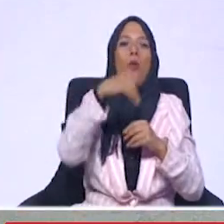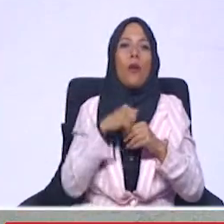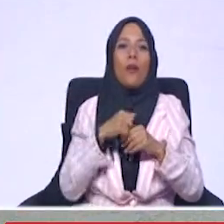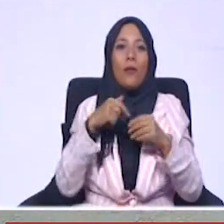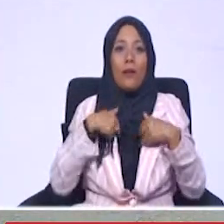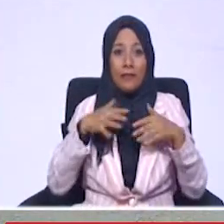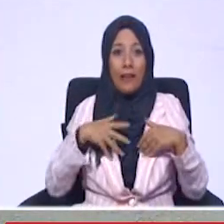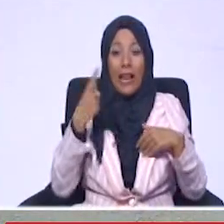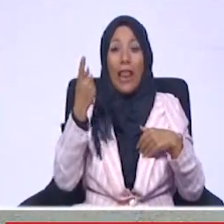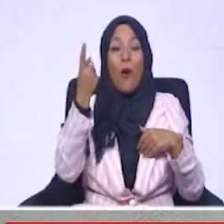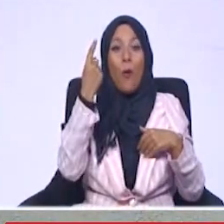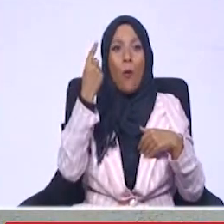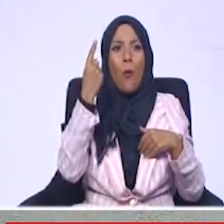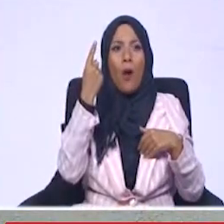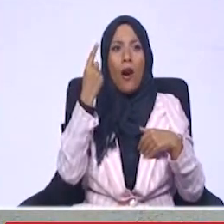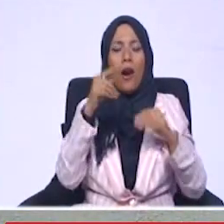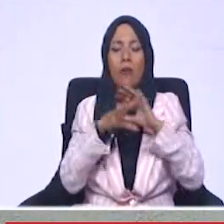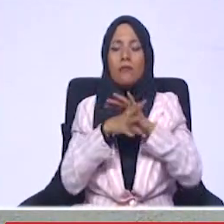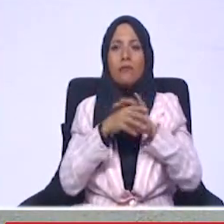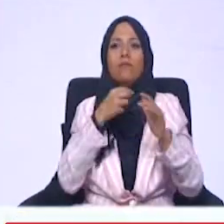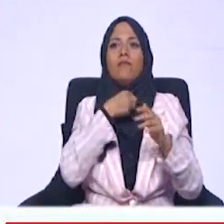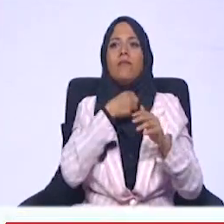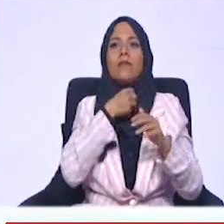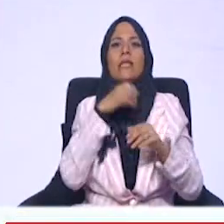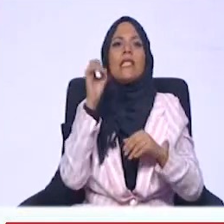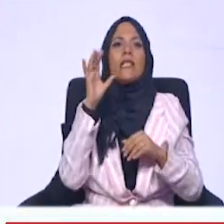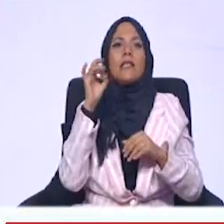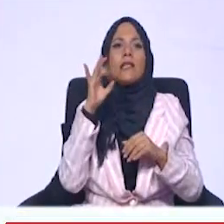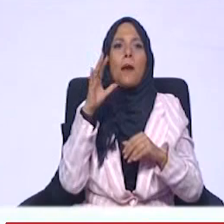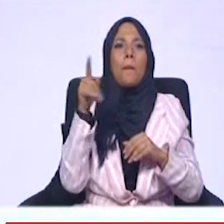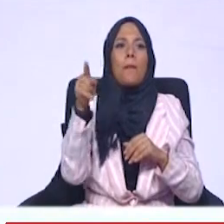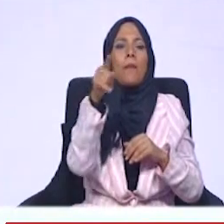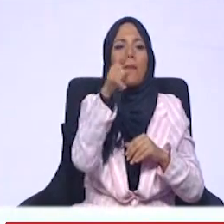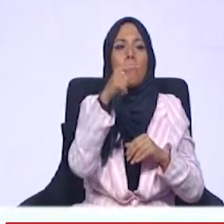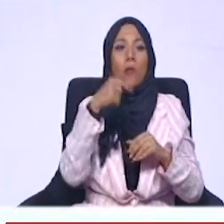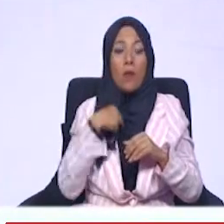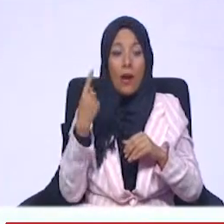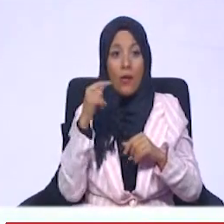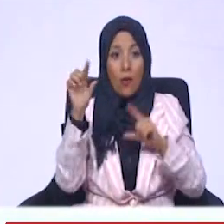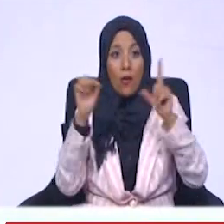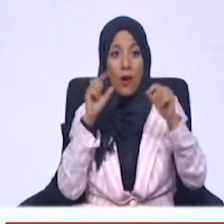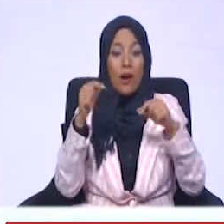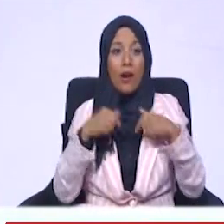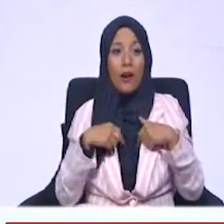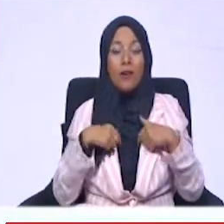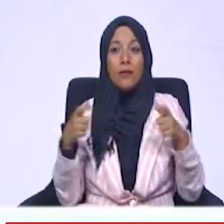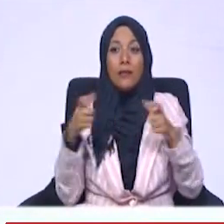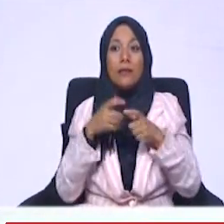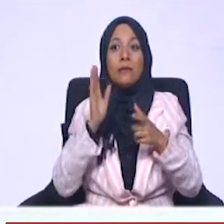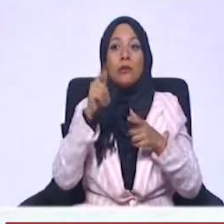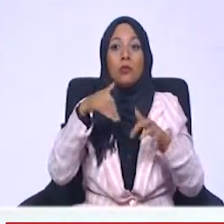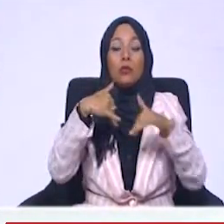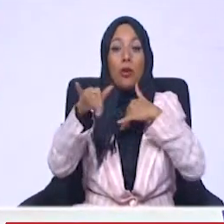وحصلت الاول في مسابقه الحنجره الذهبيه وحصلت الاول ايضا في مسابقه طريق